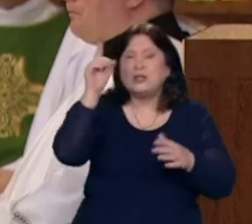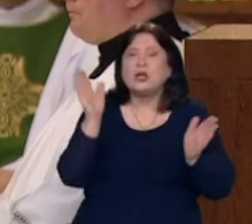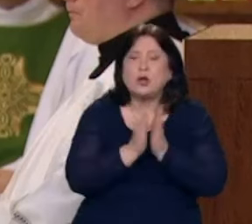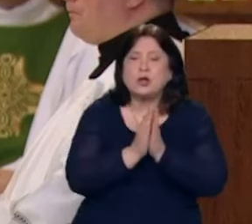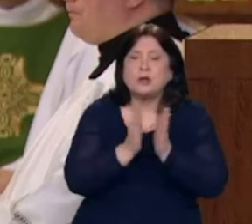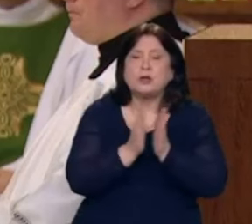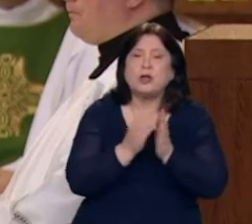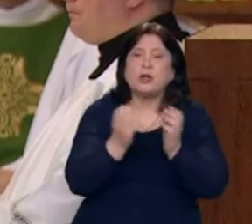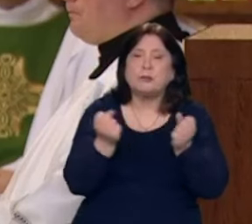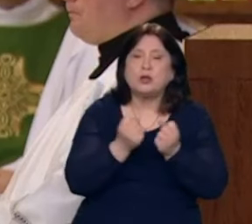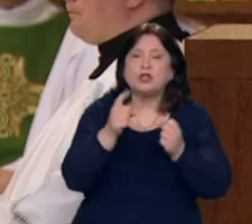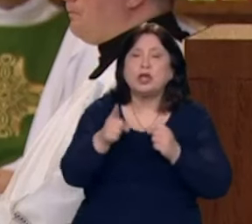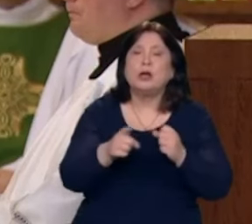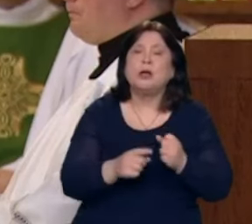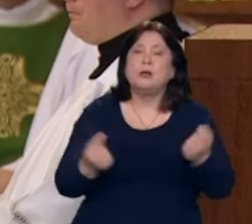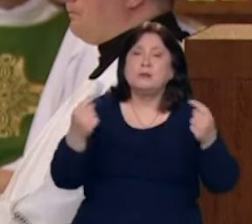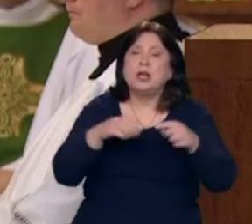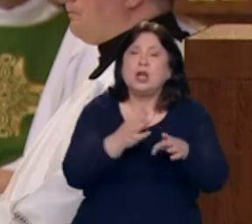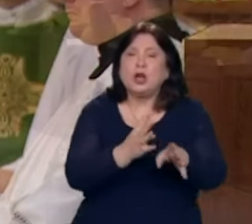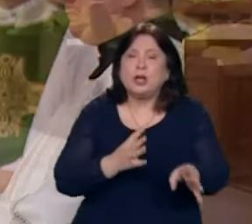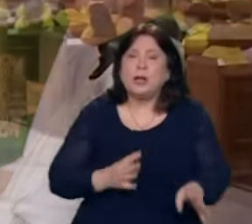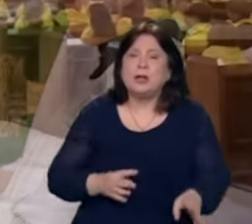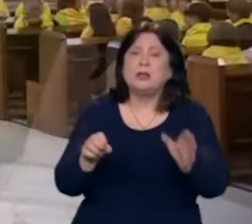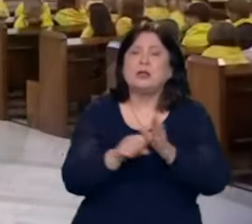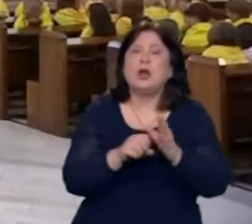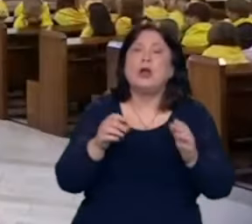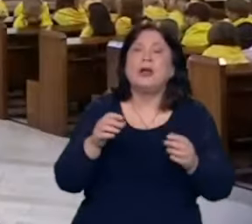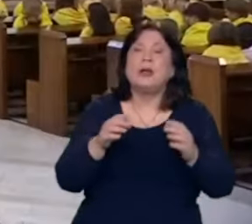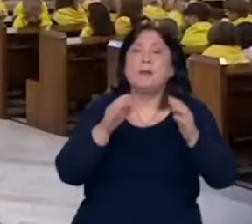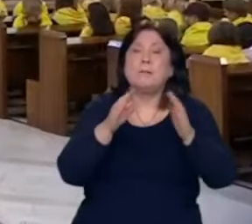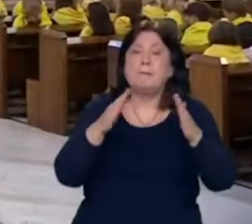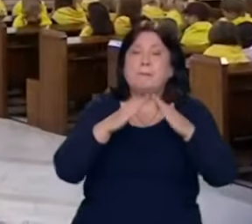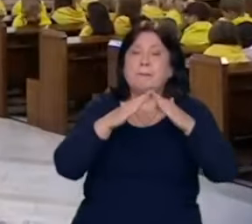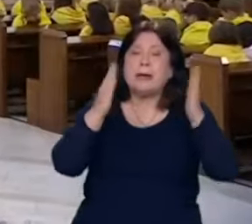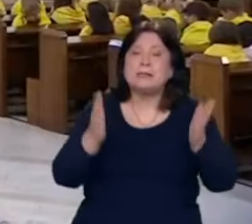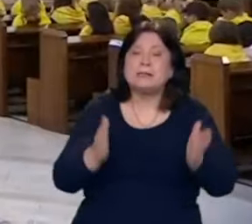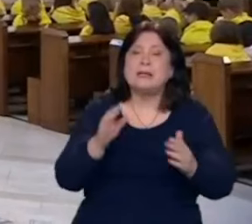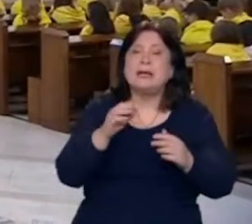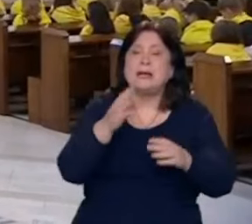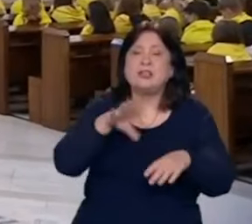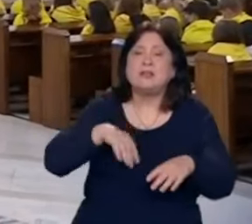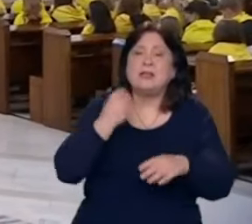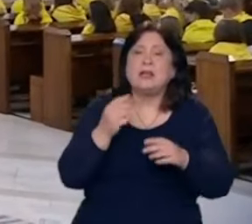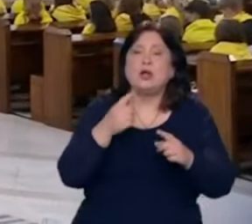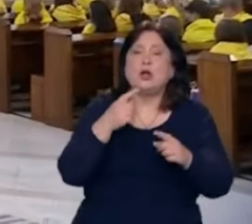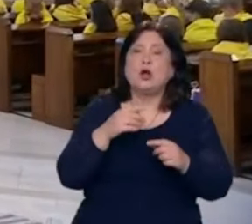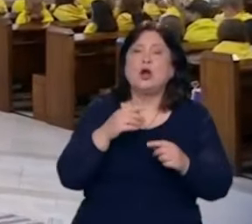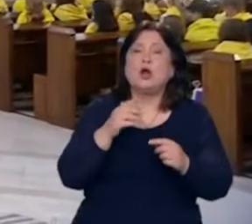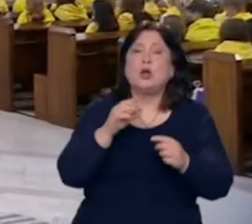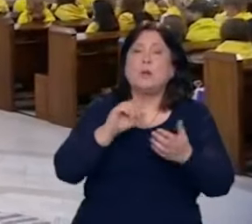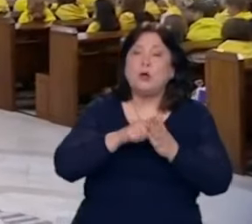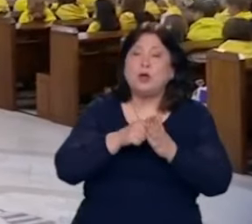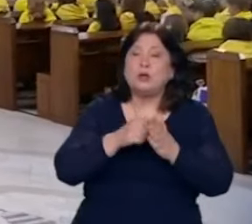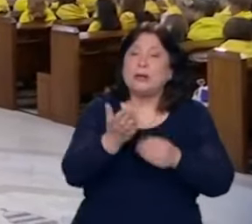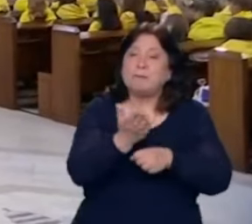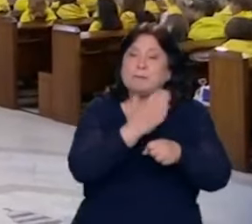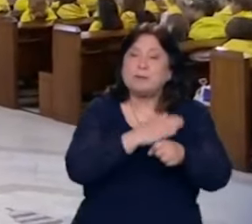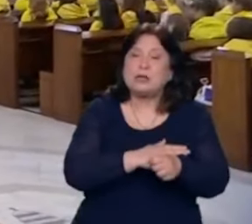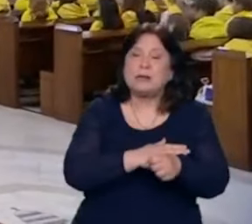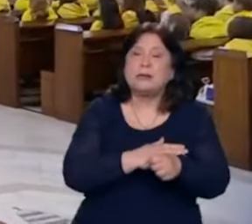tych którzy przybyli do bazyliki Świętego Piotra aby przed pogrzebem